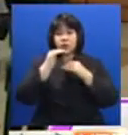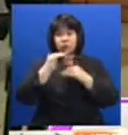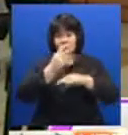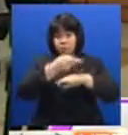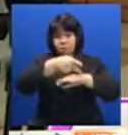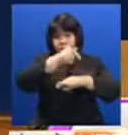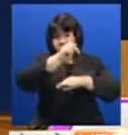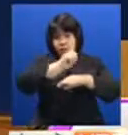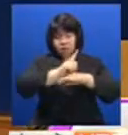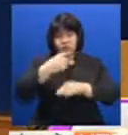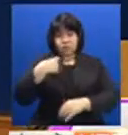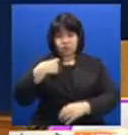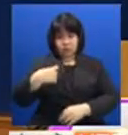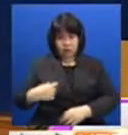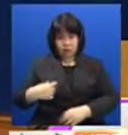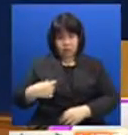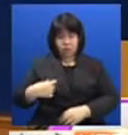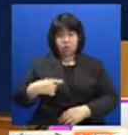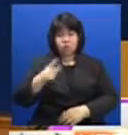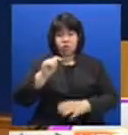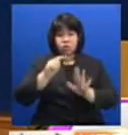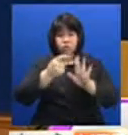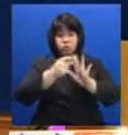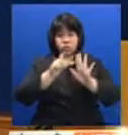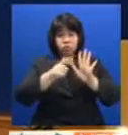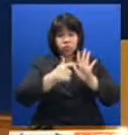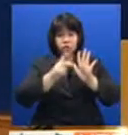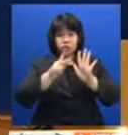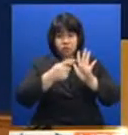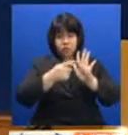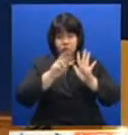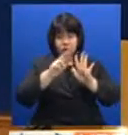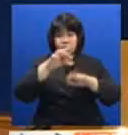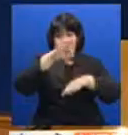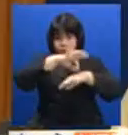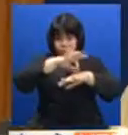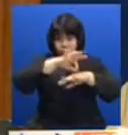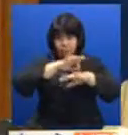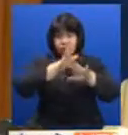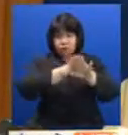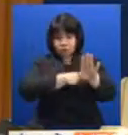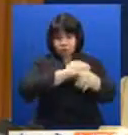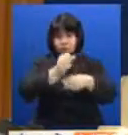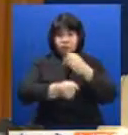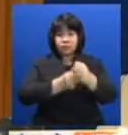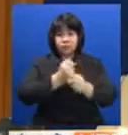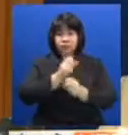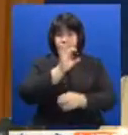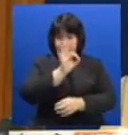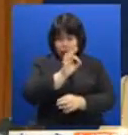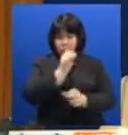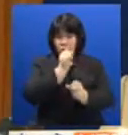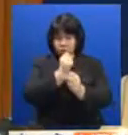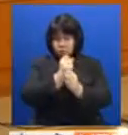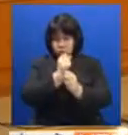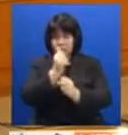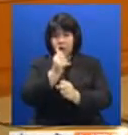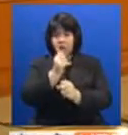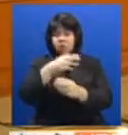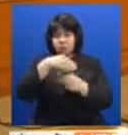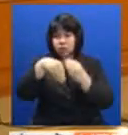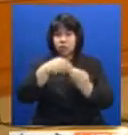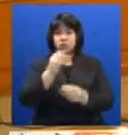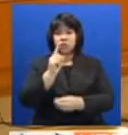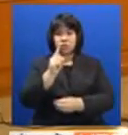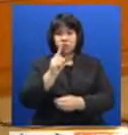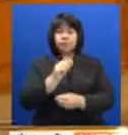ธรรนูล และตุลาการสารรัฐธรรนูลมีวาระการดำรงตำแหน่ง 9 ปี และดำรงตำแหน่งได้วาระเดียวให้